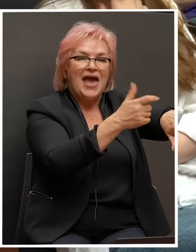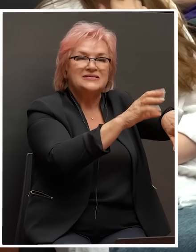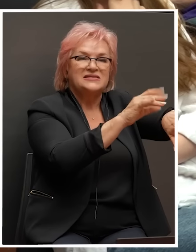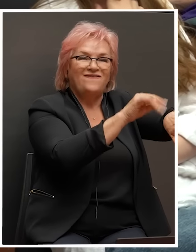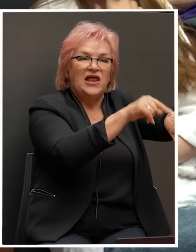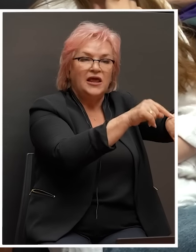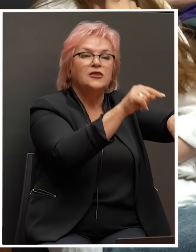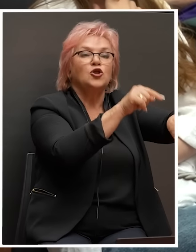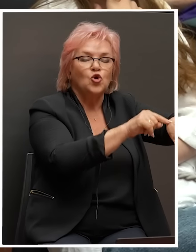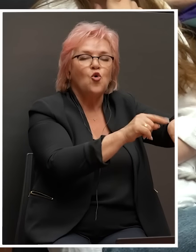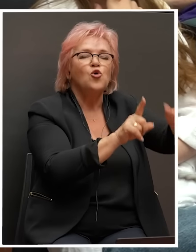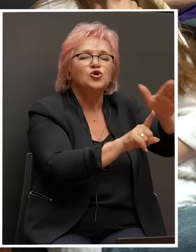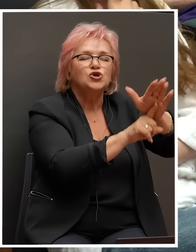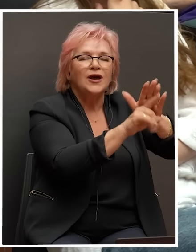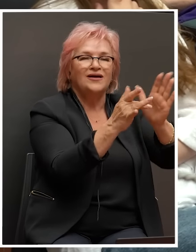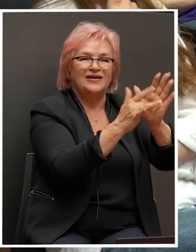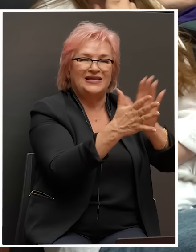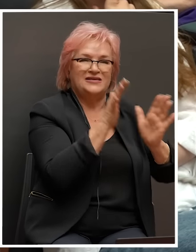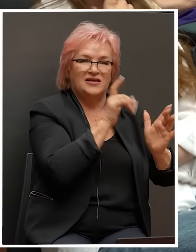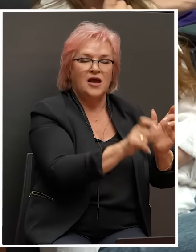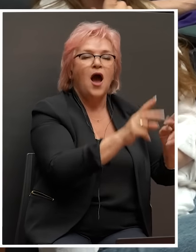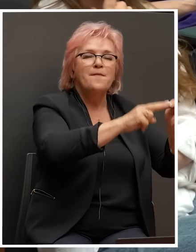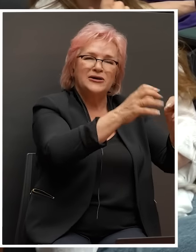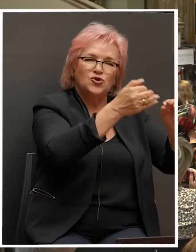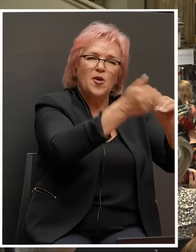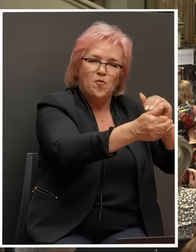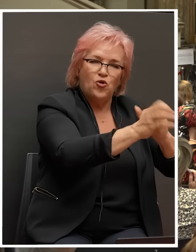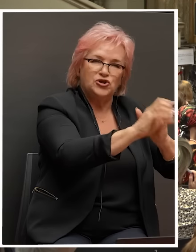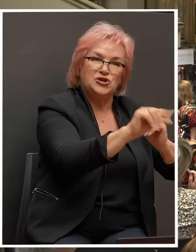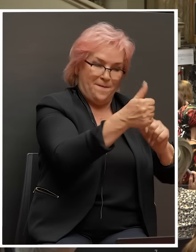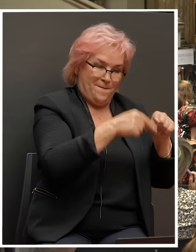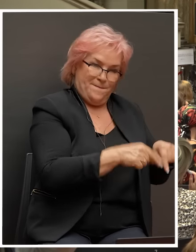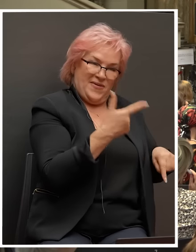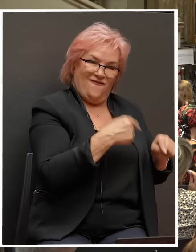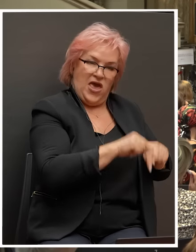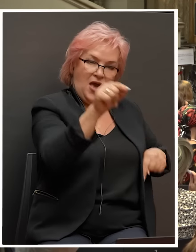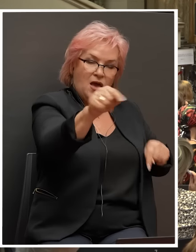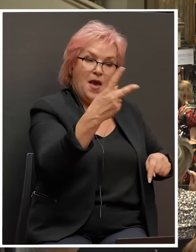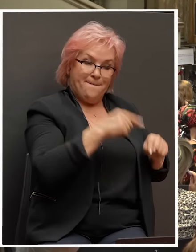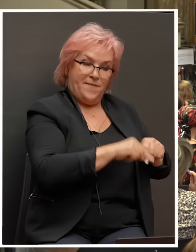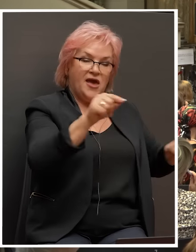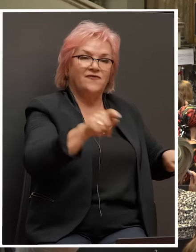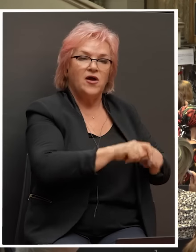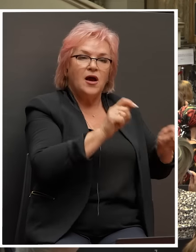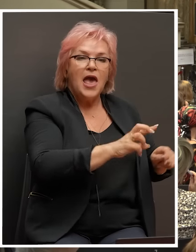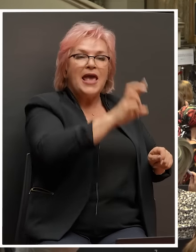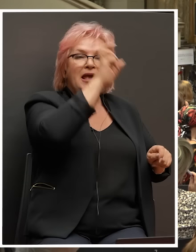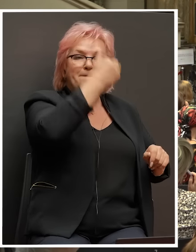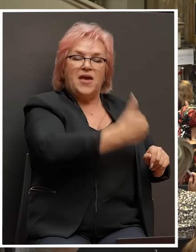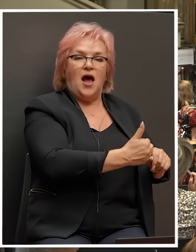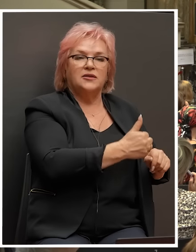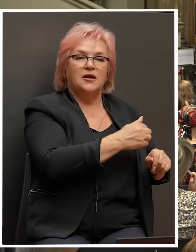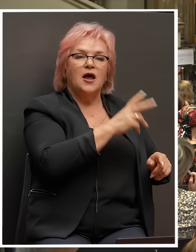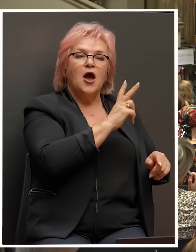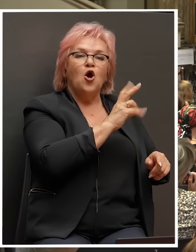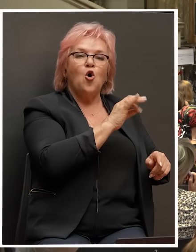тоже относится к раннехристианскому периоду, но построена она была чуть позже, чем первые две. Первые две были основаны императором Константином.